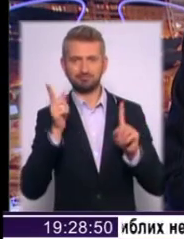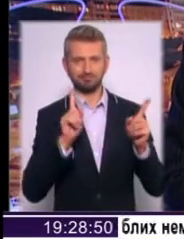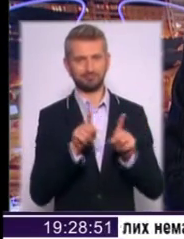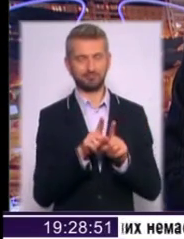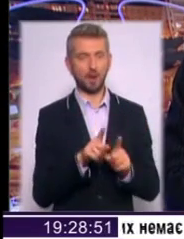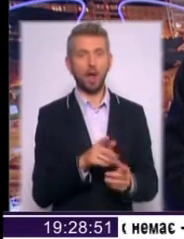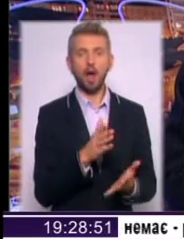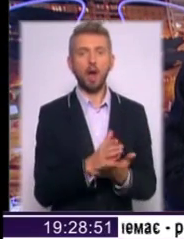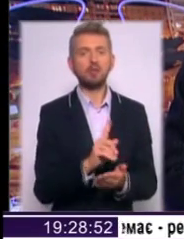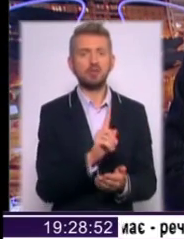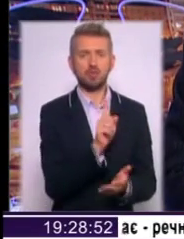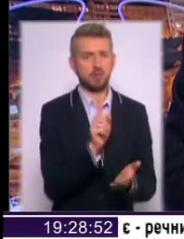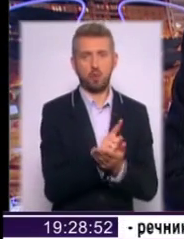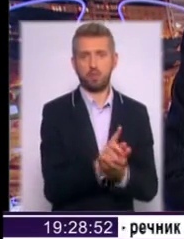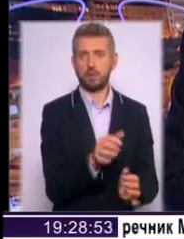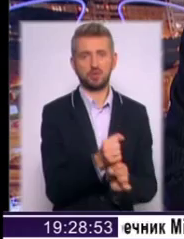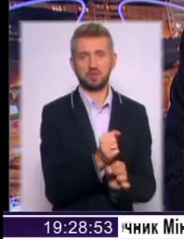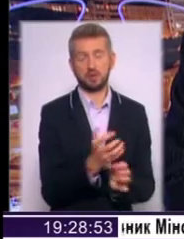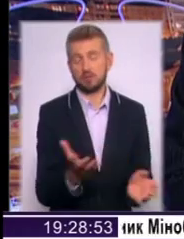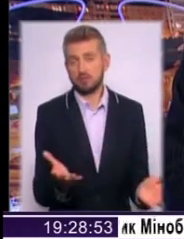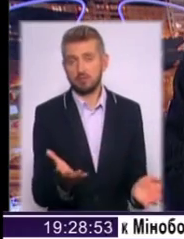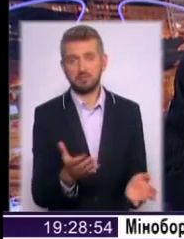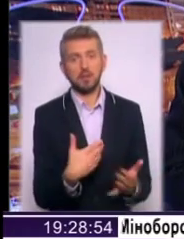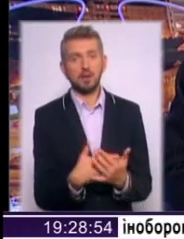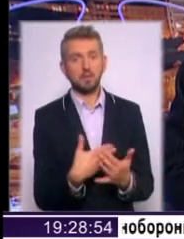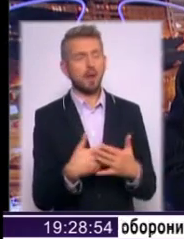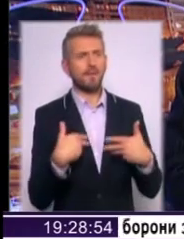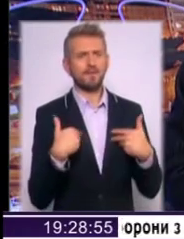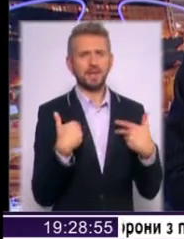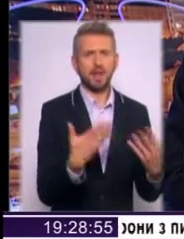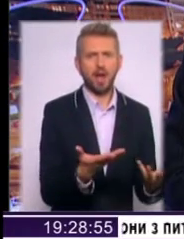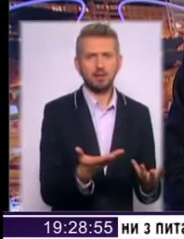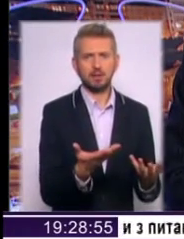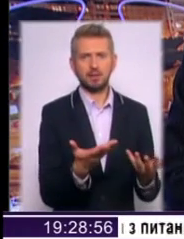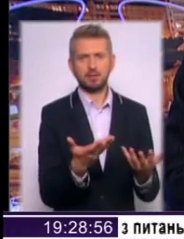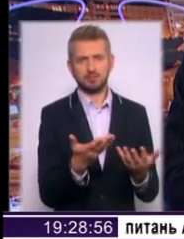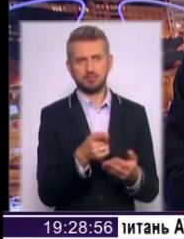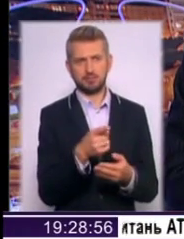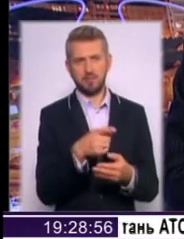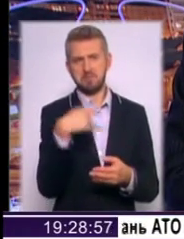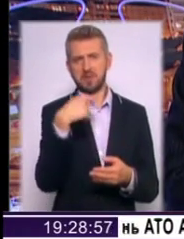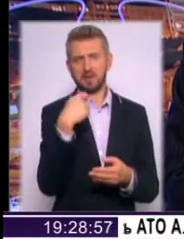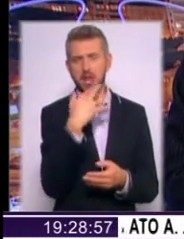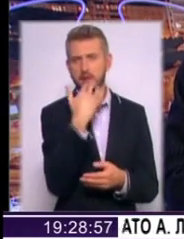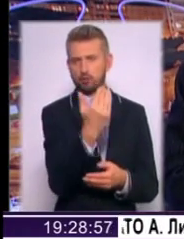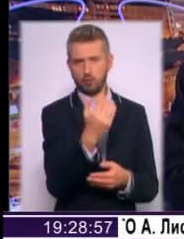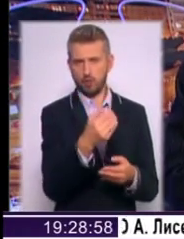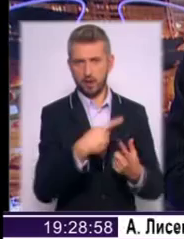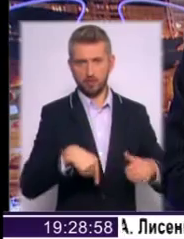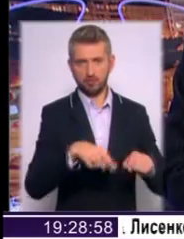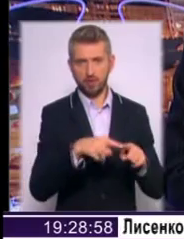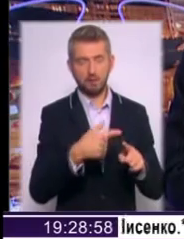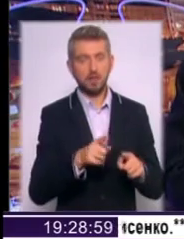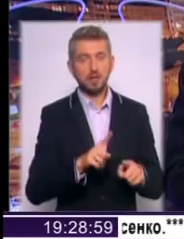не зобов'язані робити, і, звичайно, наприклад, вітати чи не вітати лідера закордонної держави, це